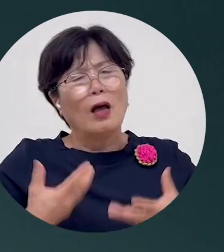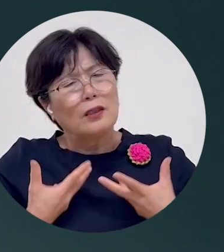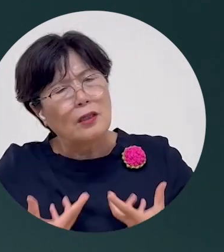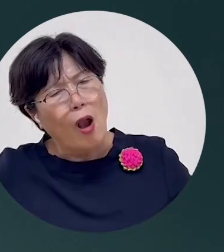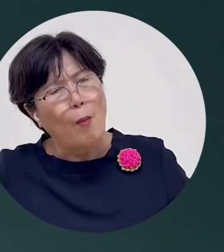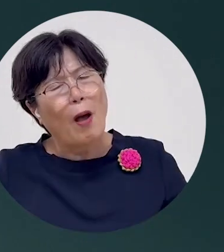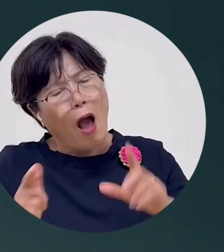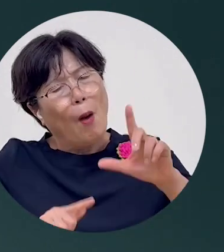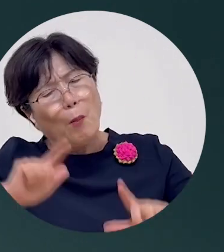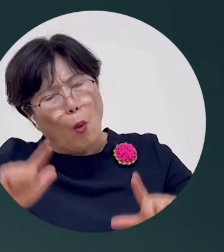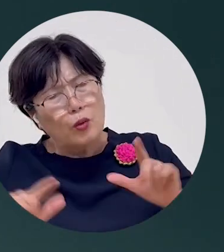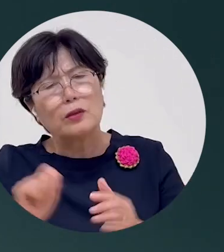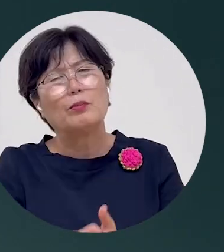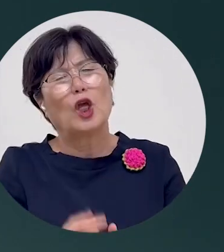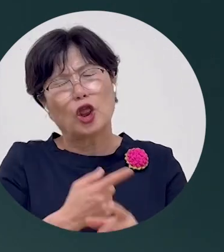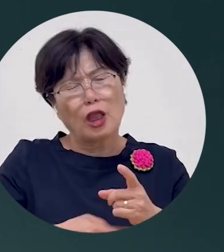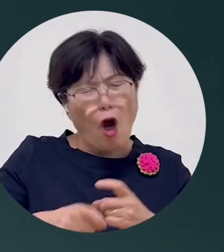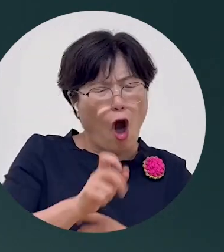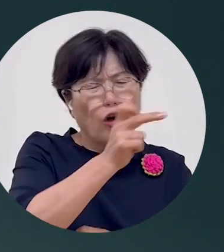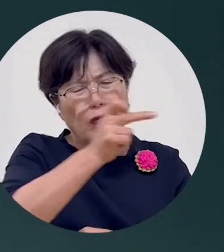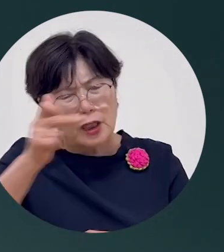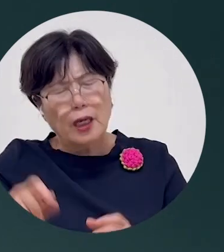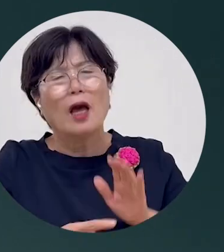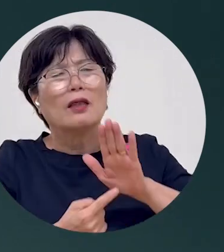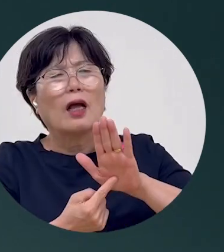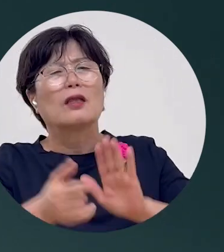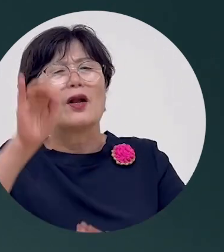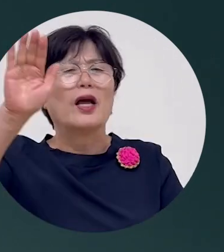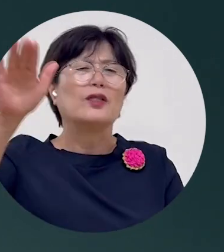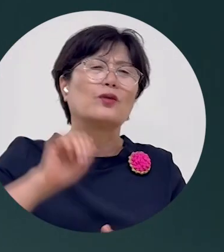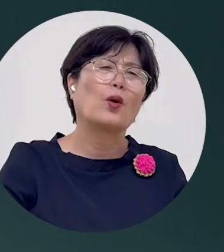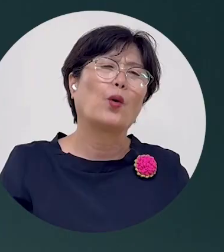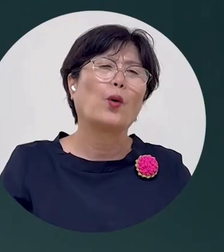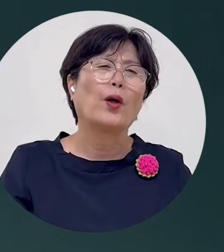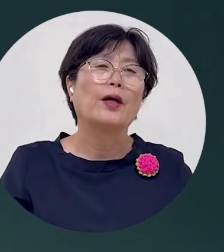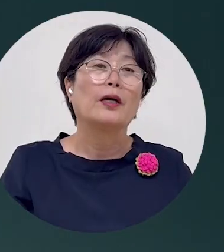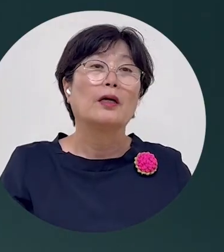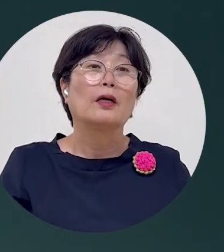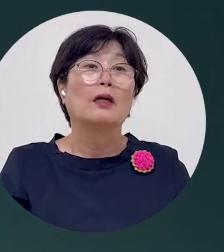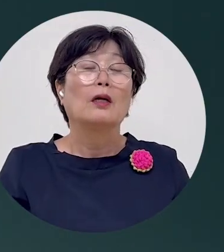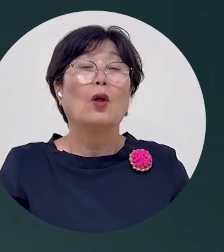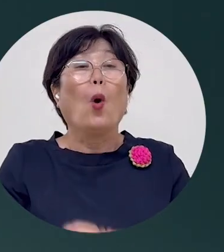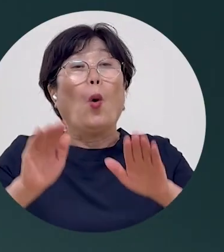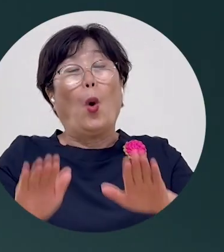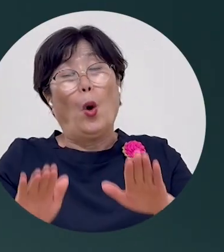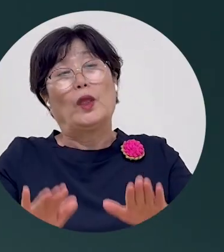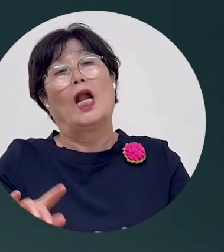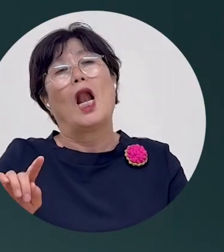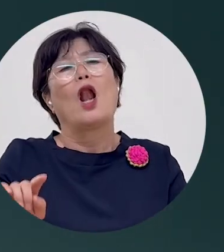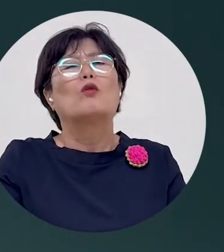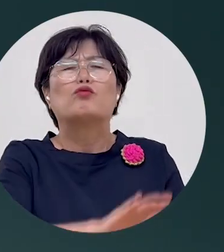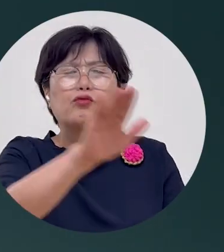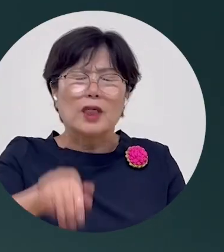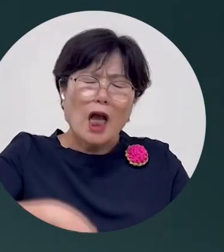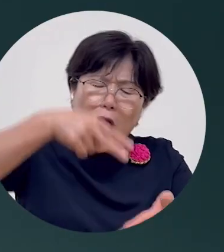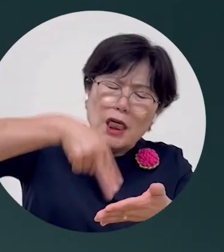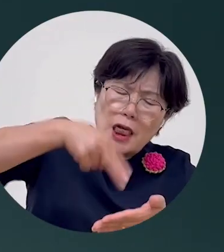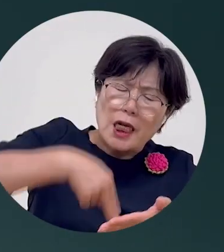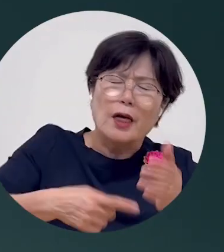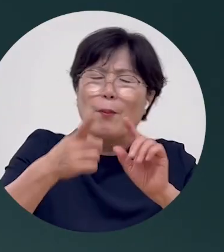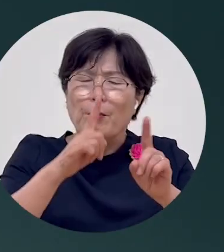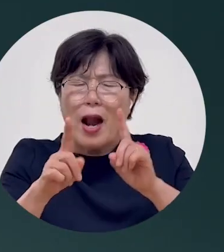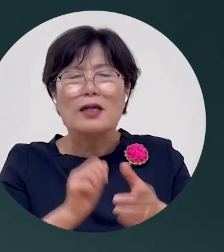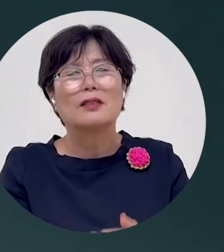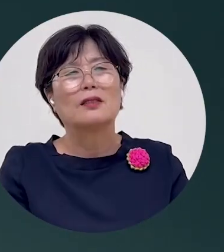더 강하게 비치는 것 같습니다. 자, 오늘 우리가 읽은 말씀 이 시편